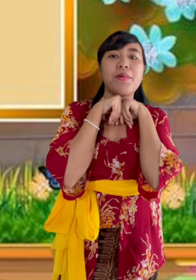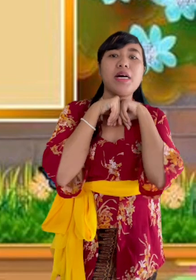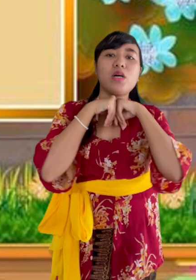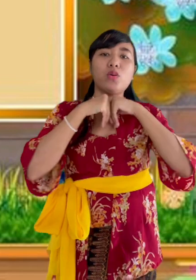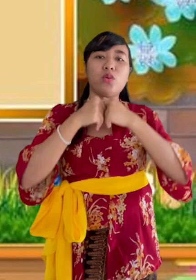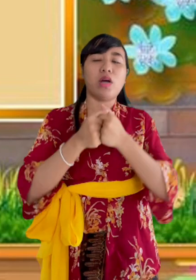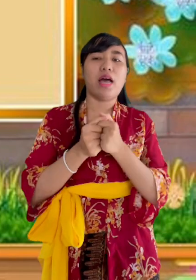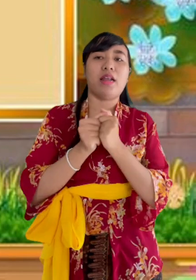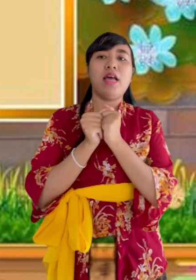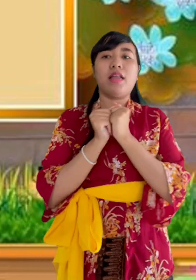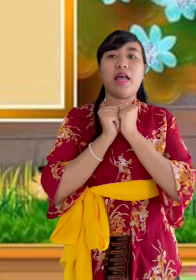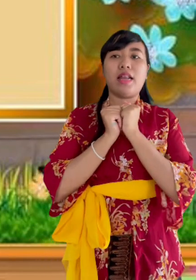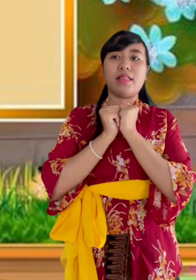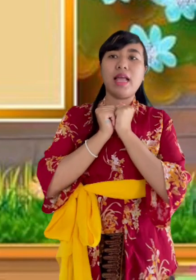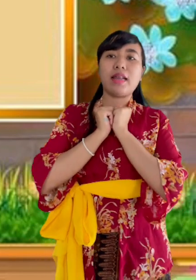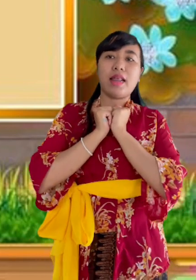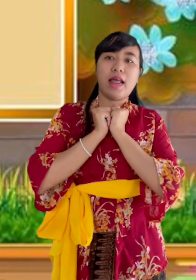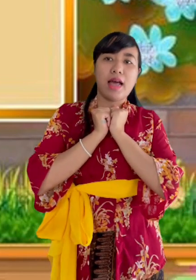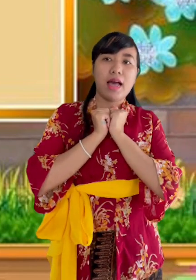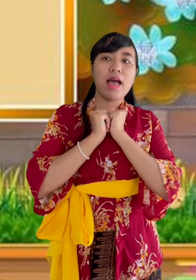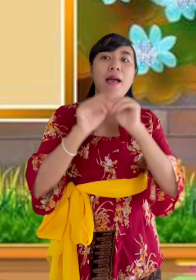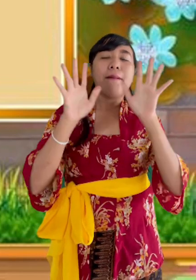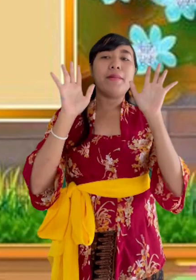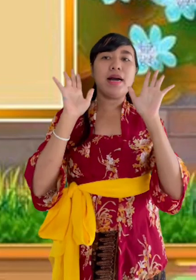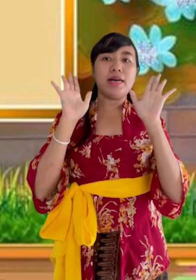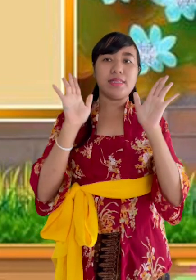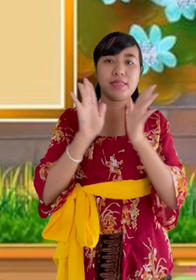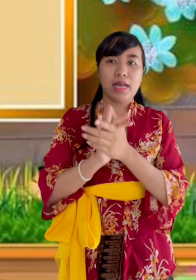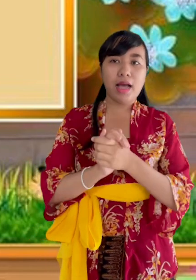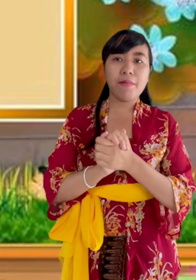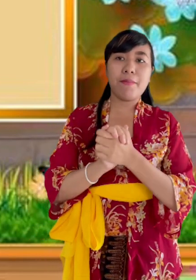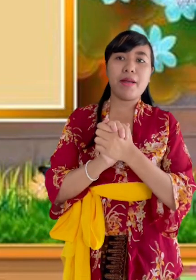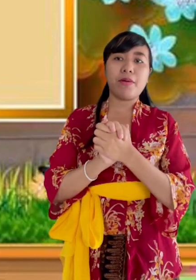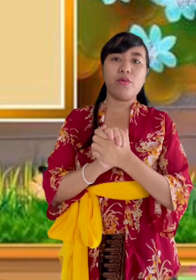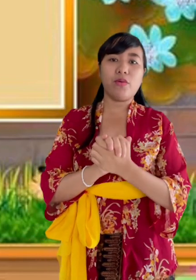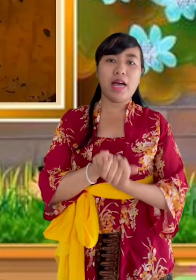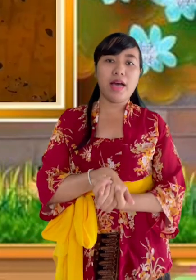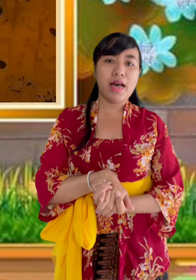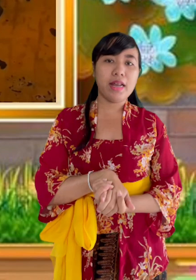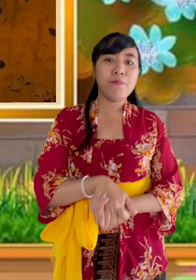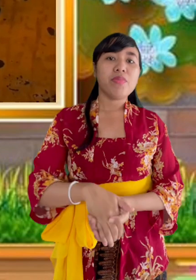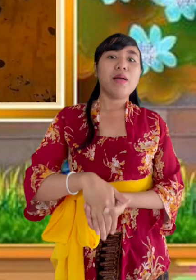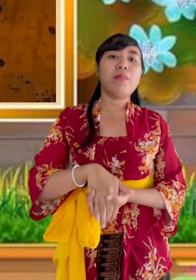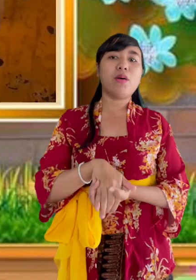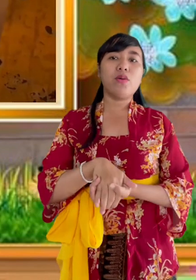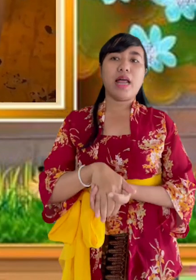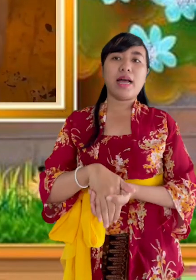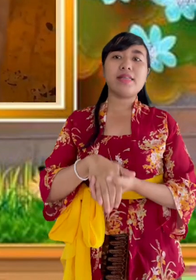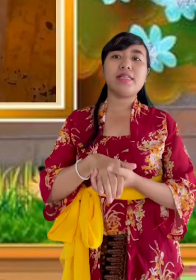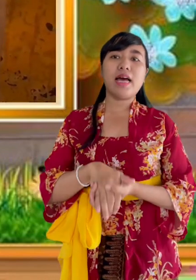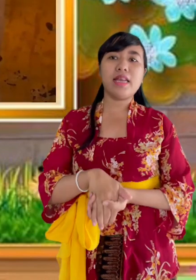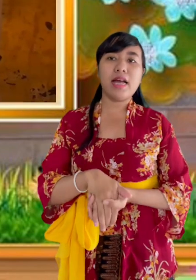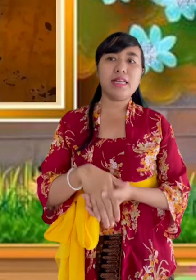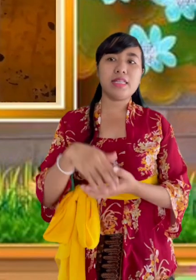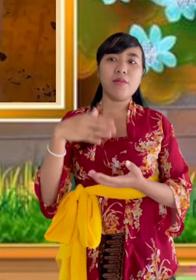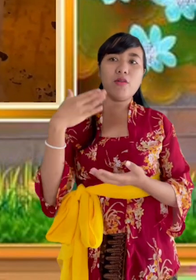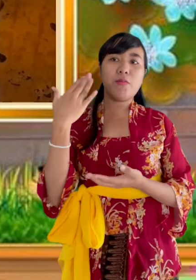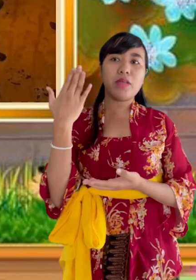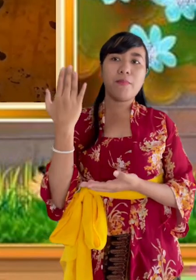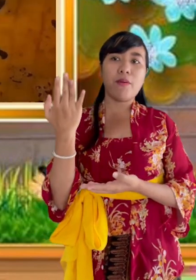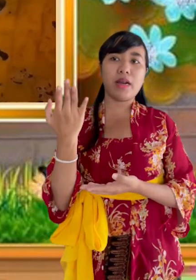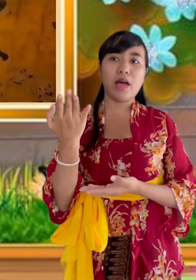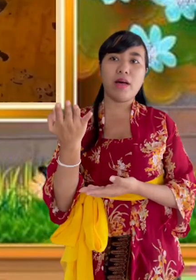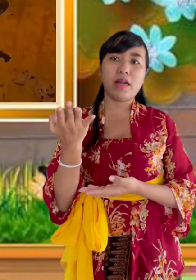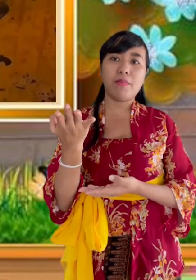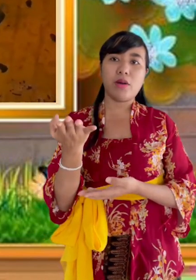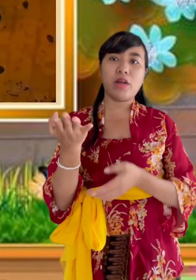gambar pegunungan. Nah, nanti anak-anak mengecap gambar pegunungan menggunakan jari ya. Di sini Bu Guru